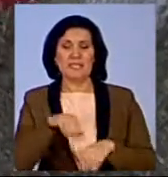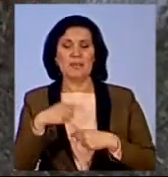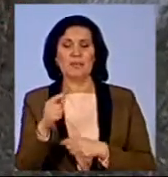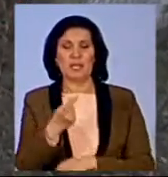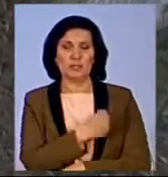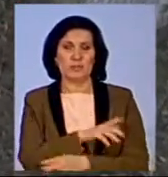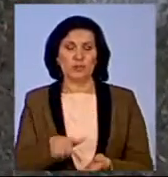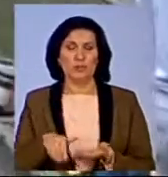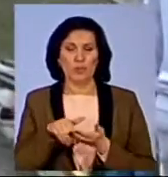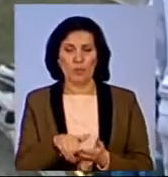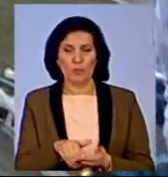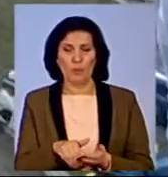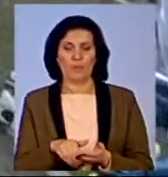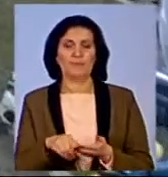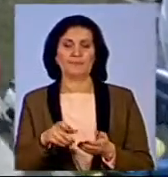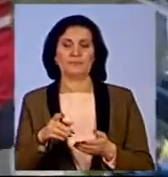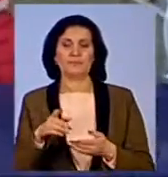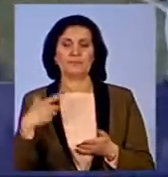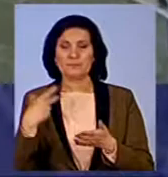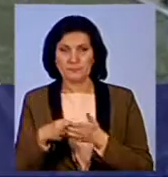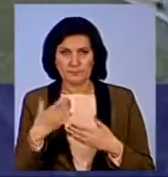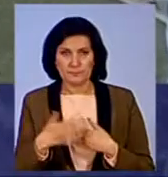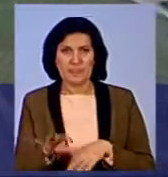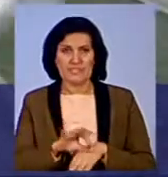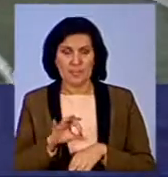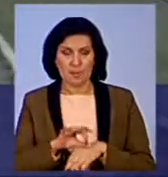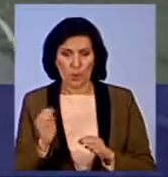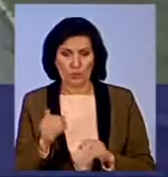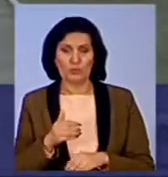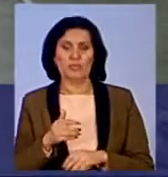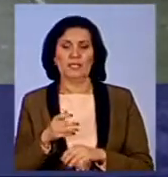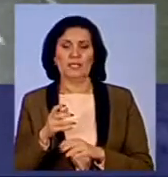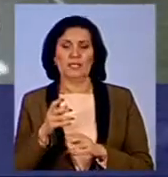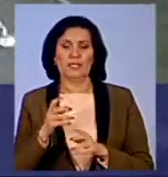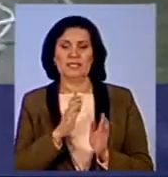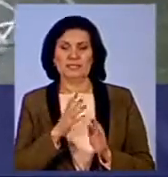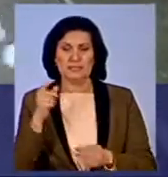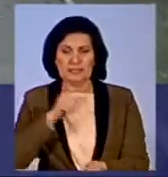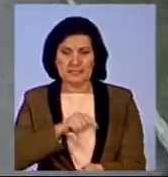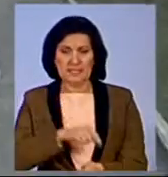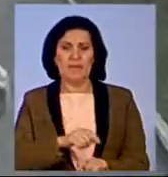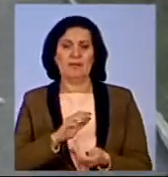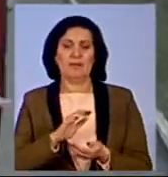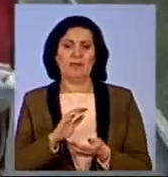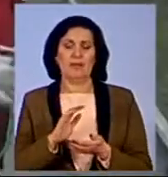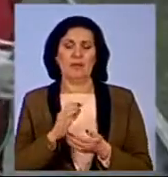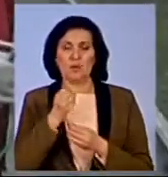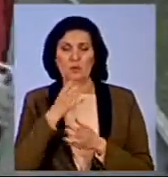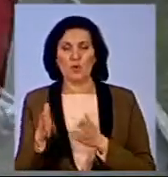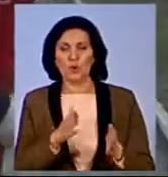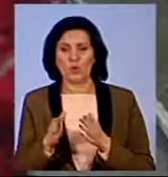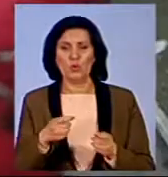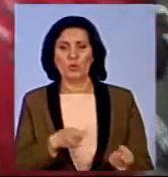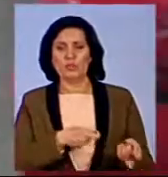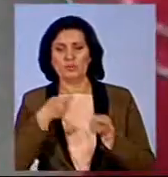першу медичну допомогу. Знеболюючи вкололи? Так. Кисень дали, сатурація? Да. Система стоїть, сатурація зараз 95. Перше, готуйте хвору